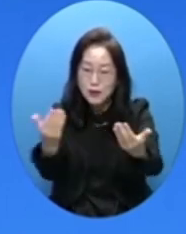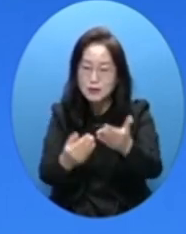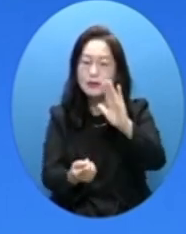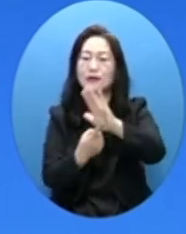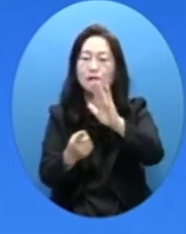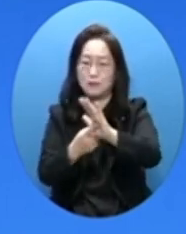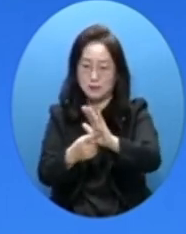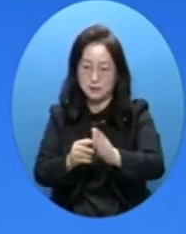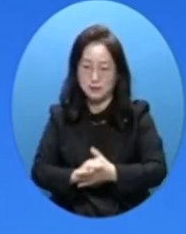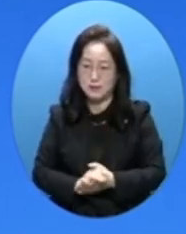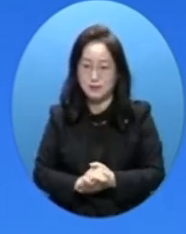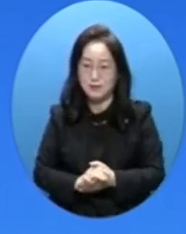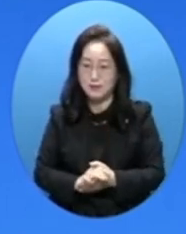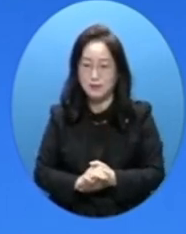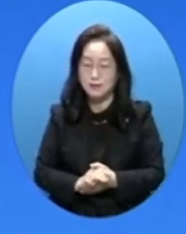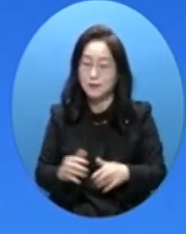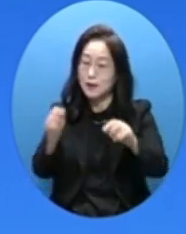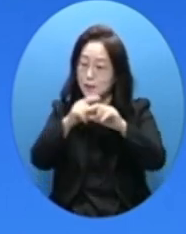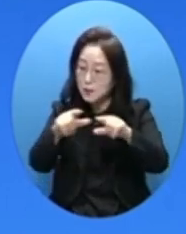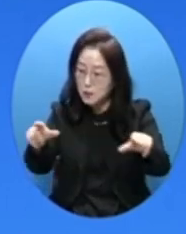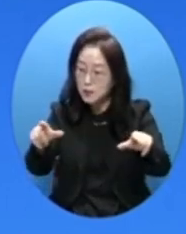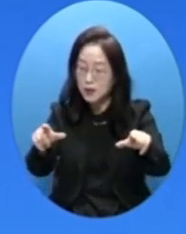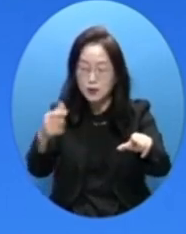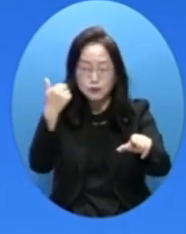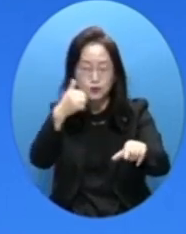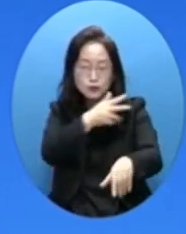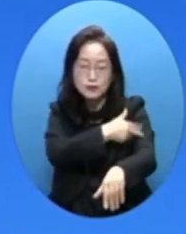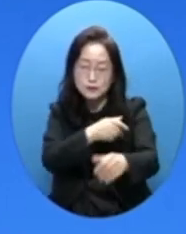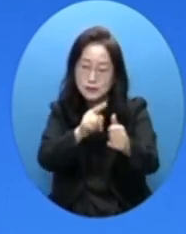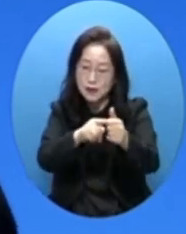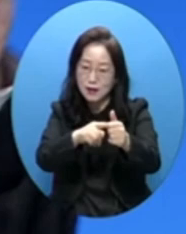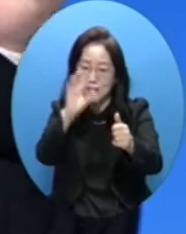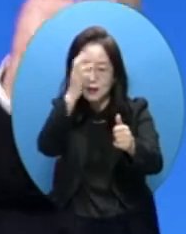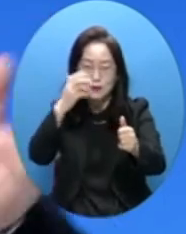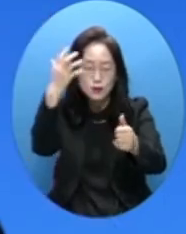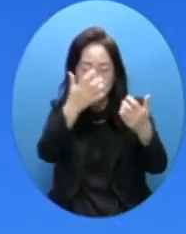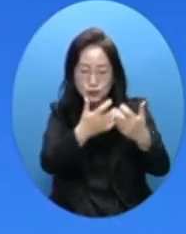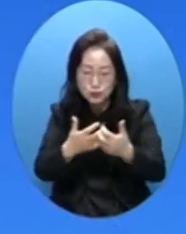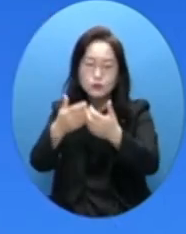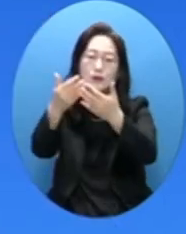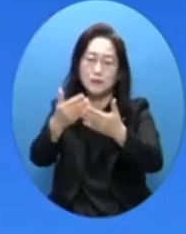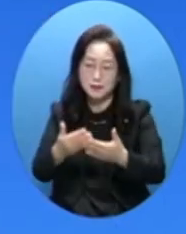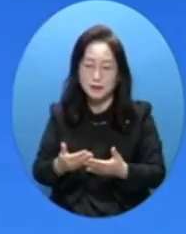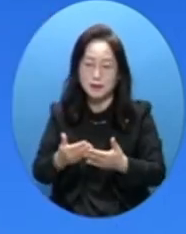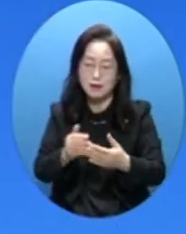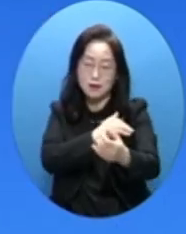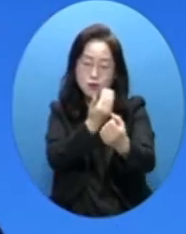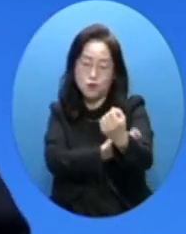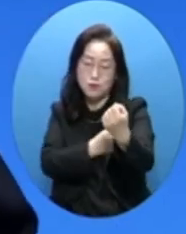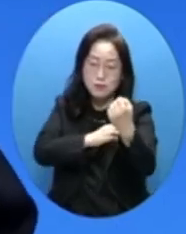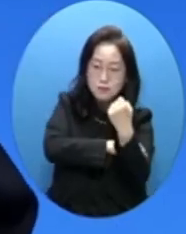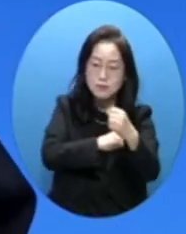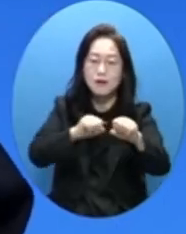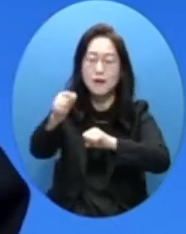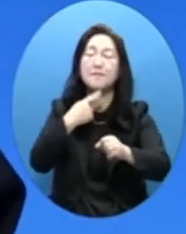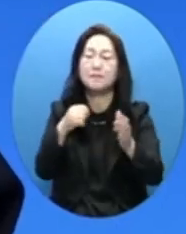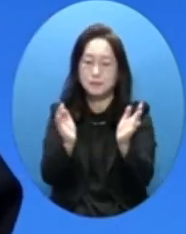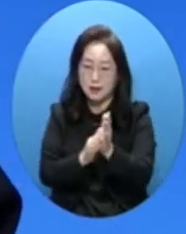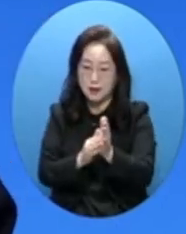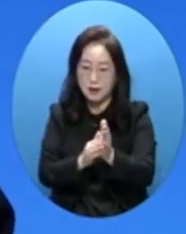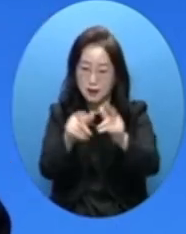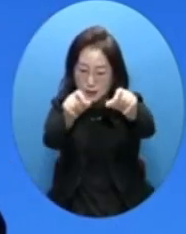것입니다. 평범한 한 집사가 성령 충만 받아서 이렇게 큰 권능을 했는데 우리 모두가 그